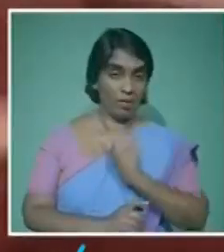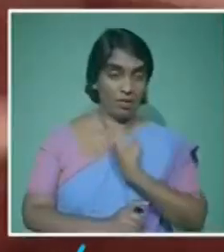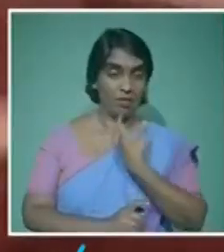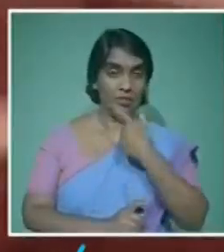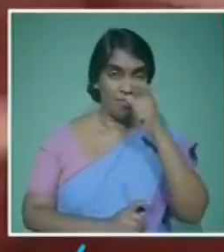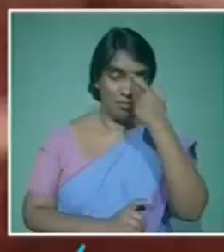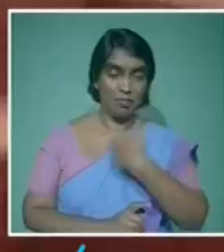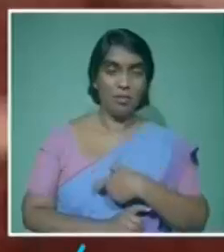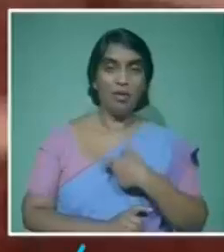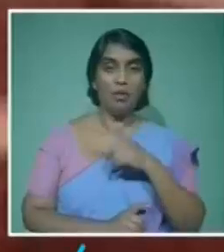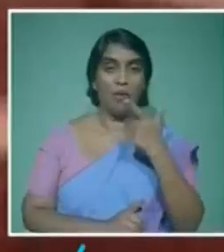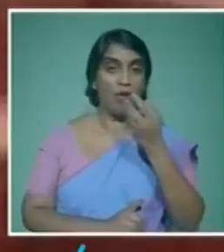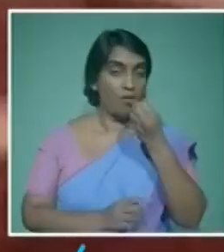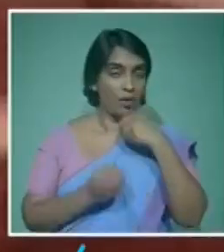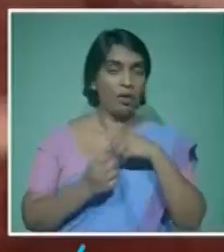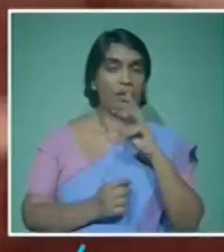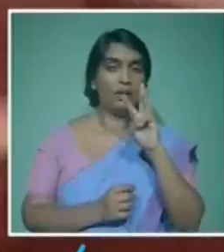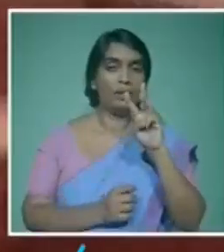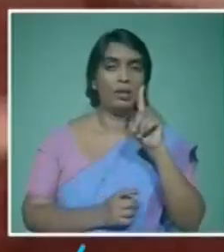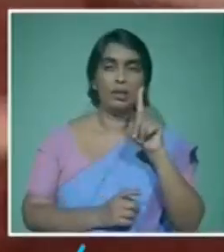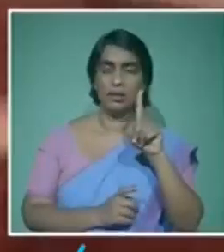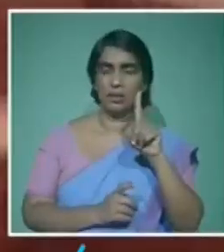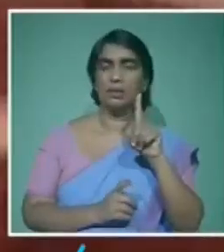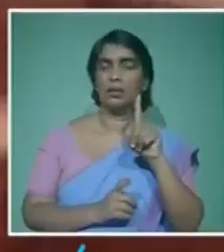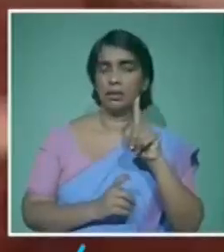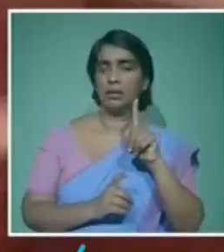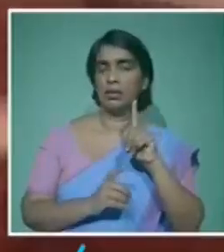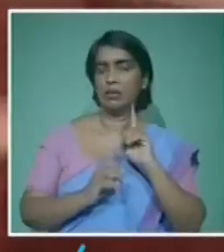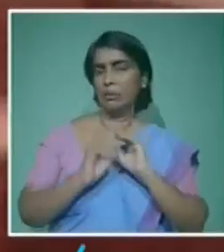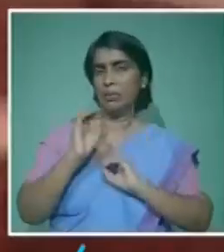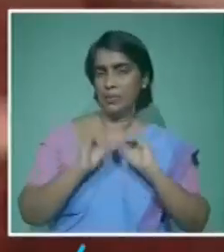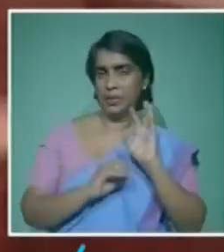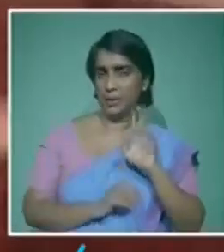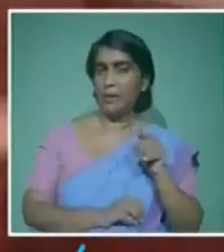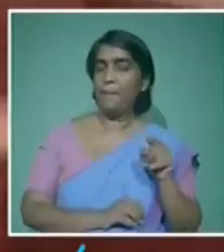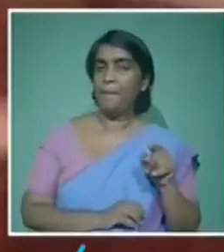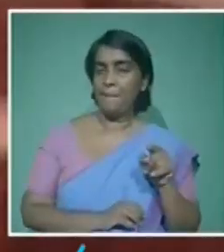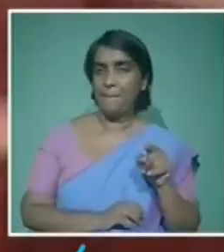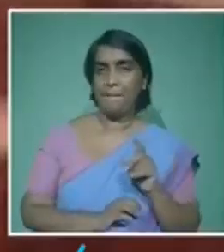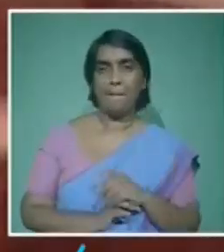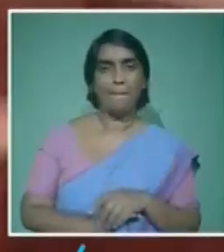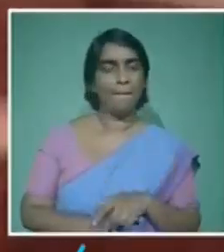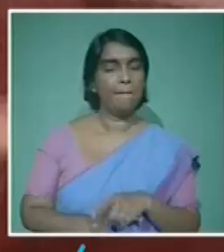4.31% எட்டியிருக்கின்றது என்ற போதிலும் உற்பத்தியாளர்கள்